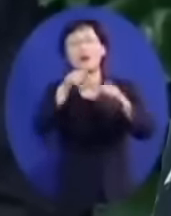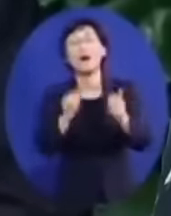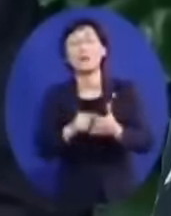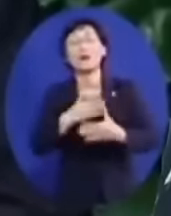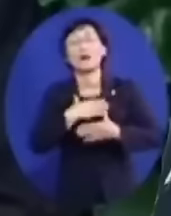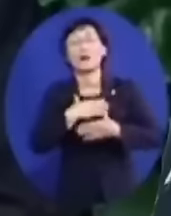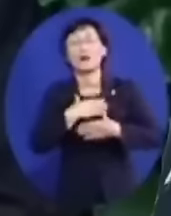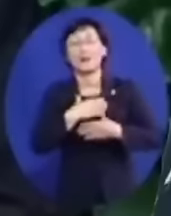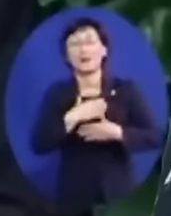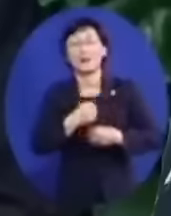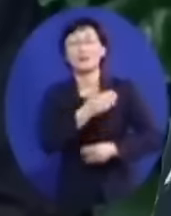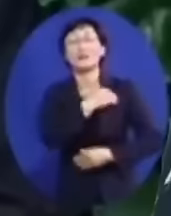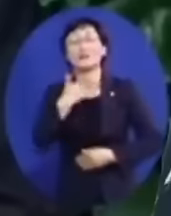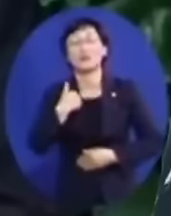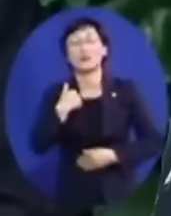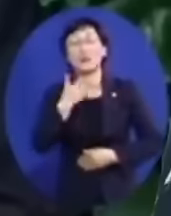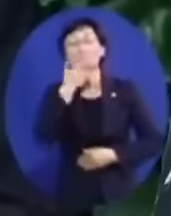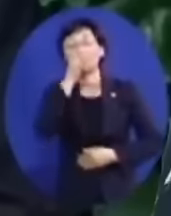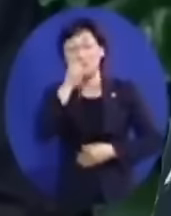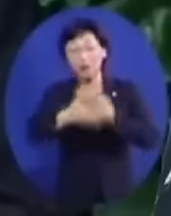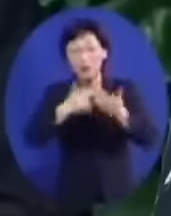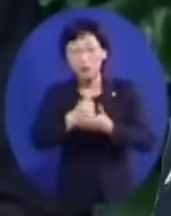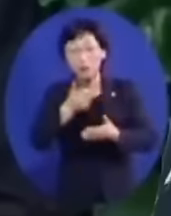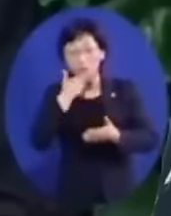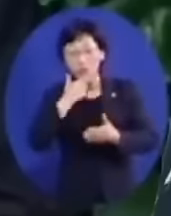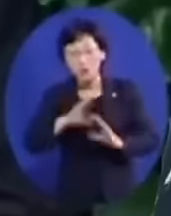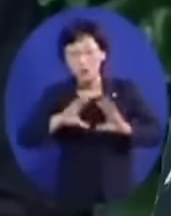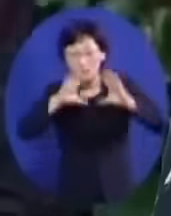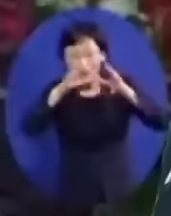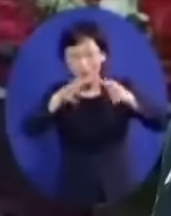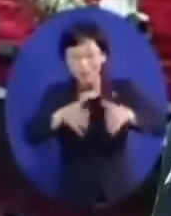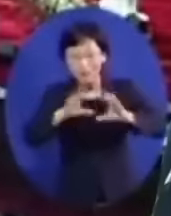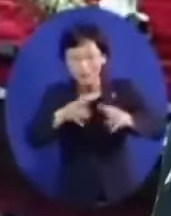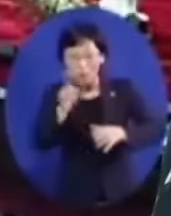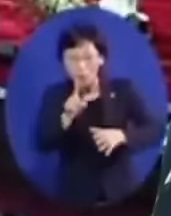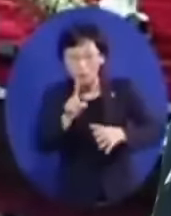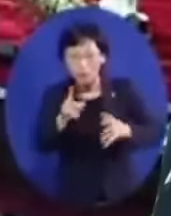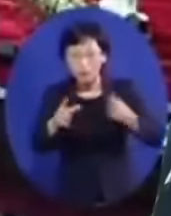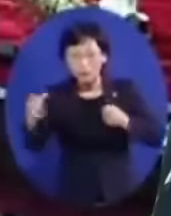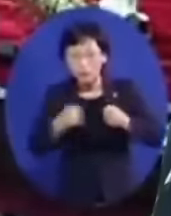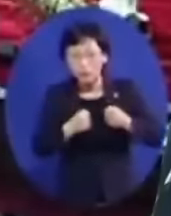안정이 오고 만족이 있습니다. 하나님 없이 세상 것을 아무리 가지고 있어도